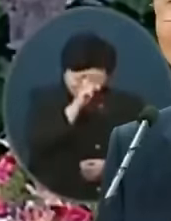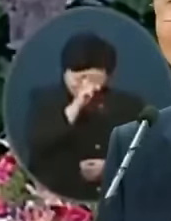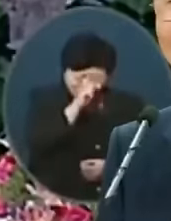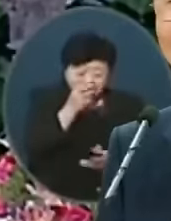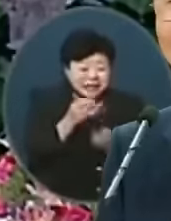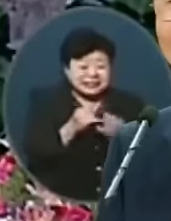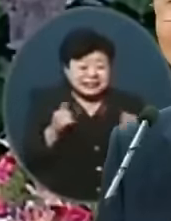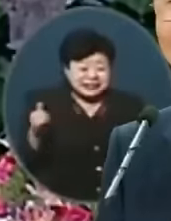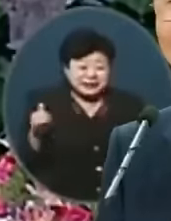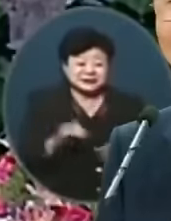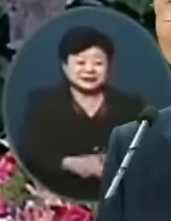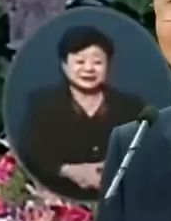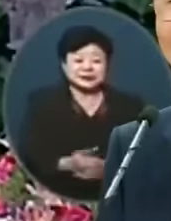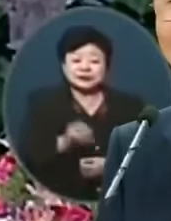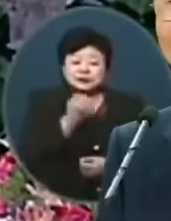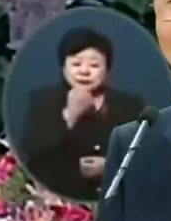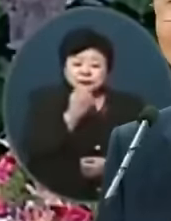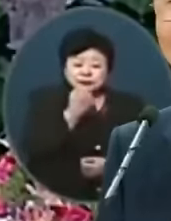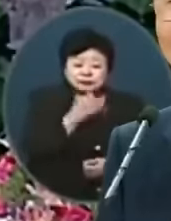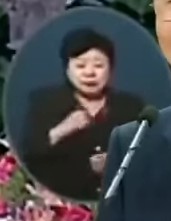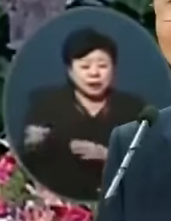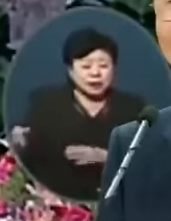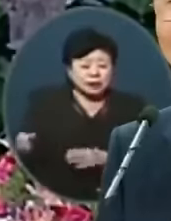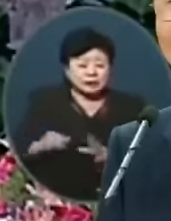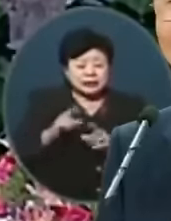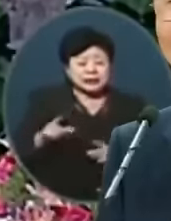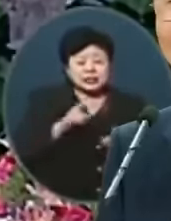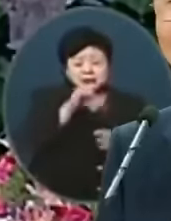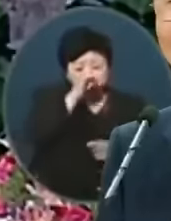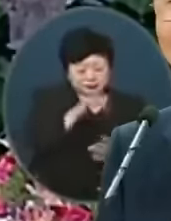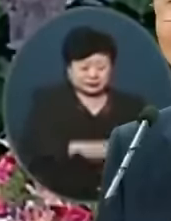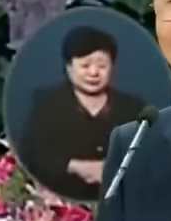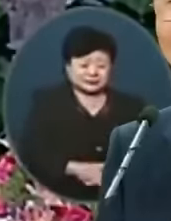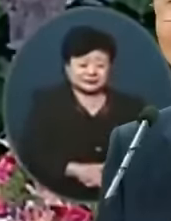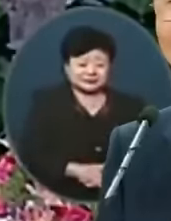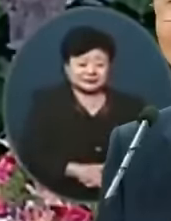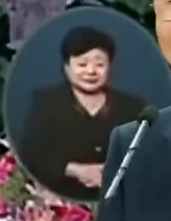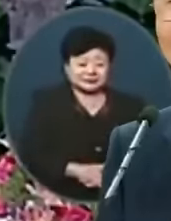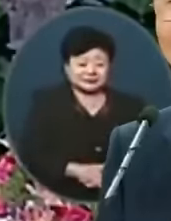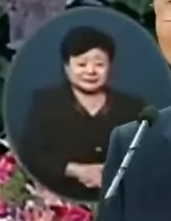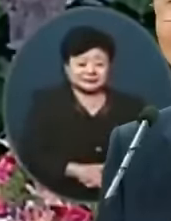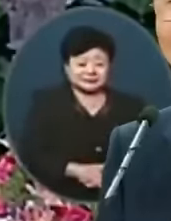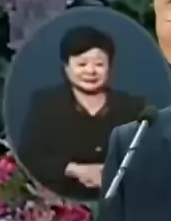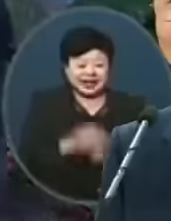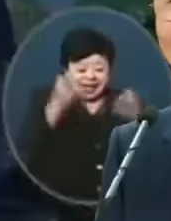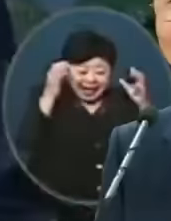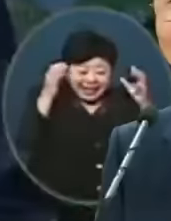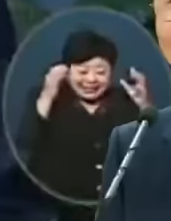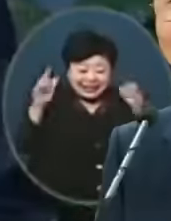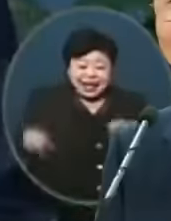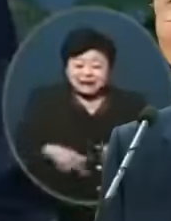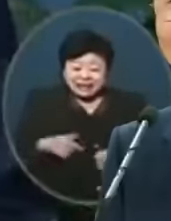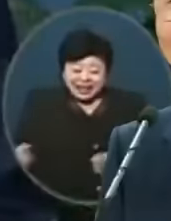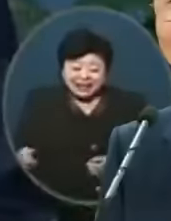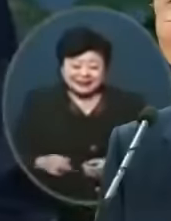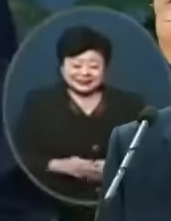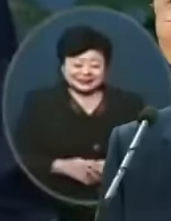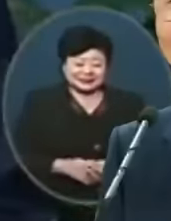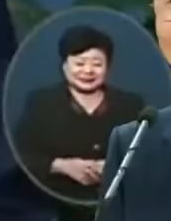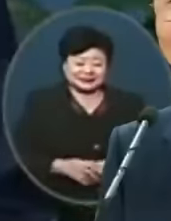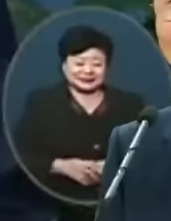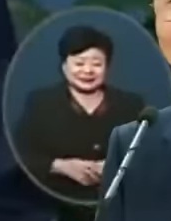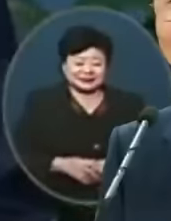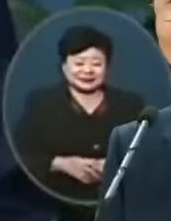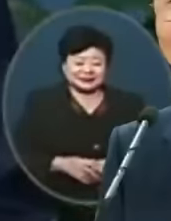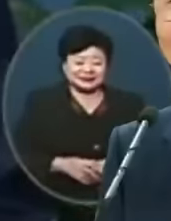많은 사람이 웃음을 버리고 세상을 살아갑니다. 여러분 아이들은 하루에 얼마나